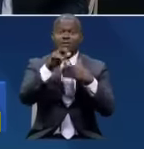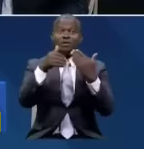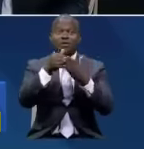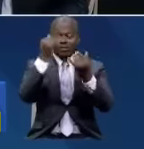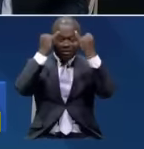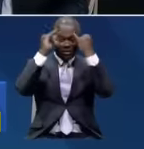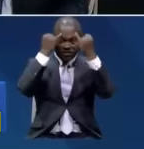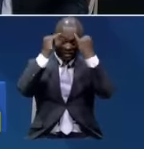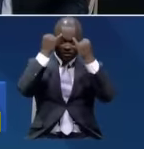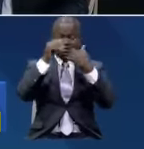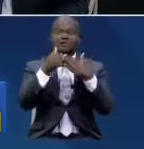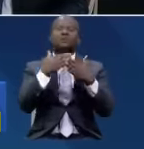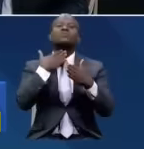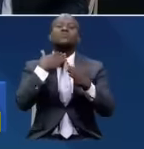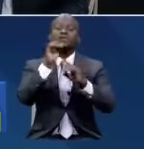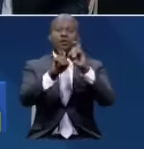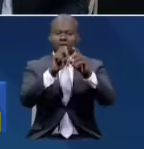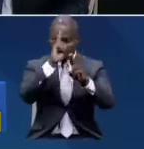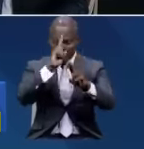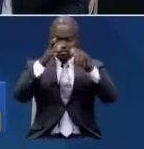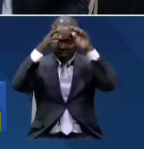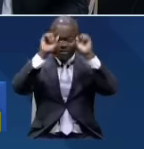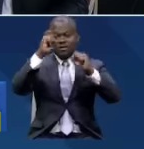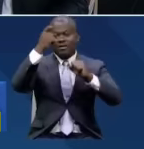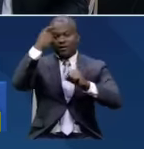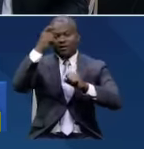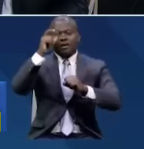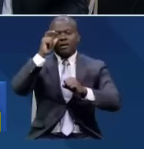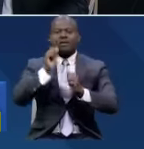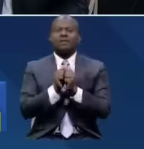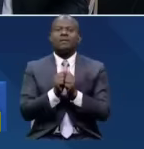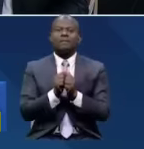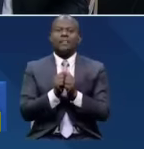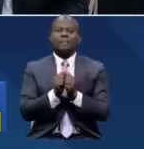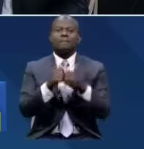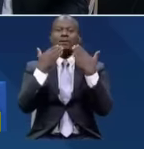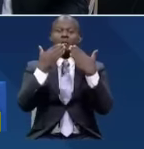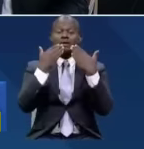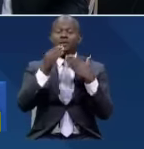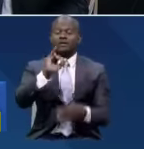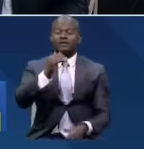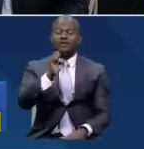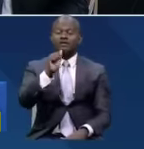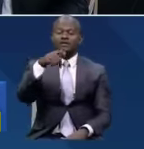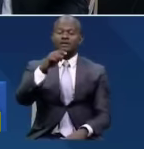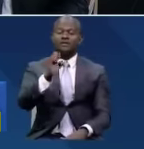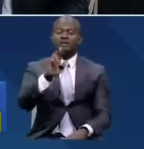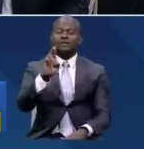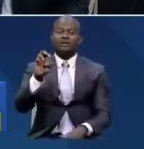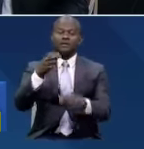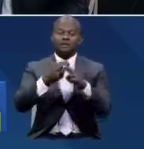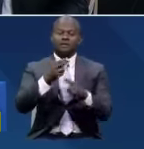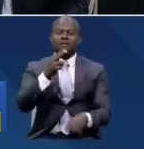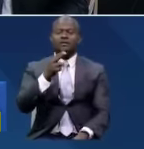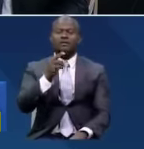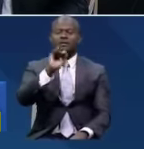igitekerezo mushaka kubaza Perezida wa Repubulika Paul Kagame. Murakoze Jean Pierre Kagabo. Nitwa Mbyarugamba John.